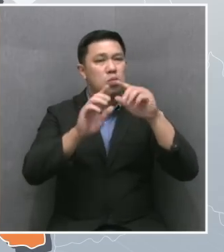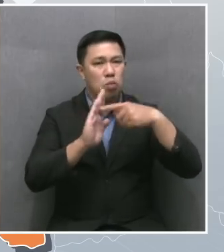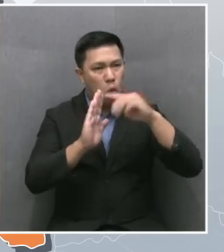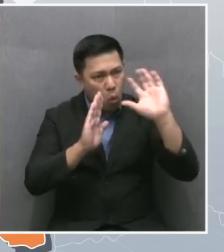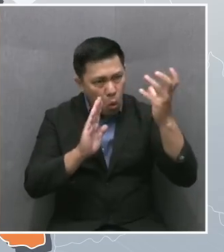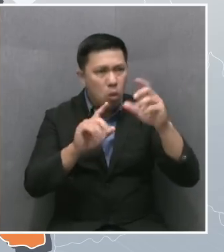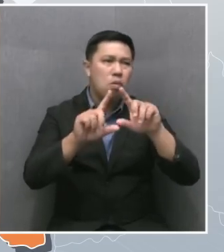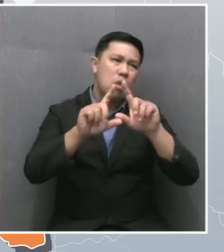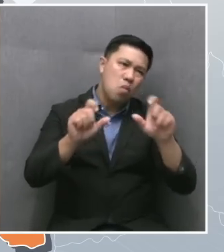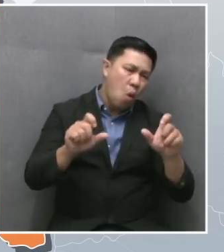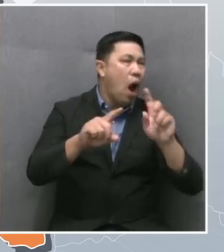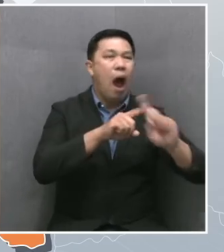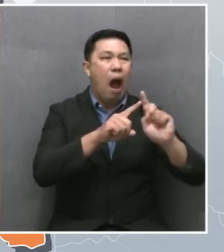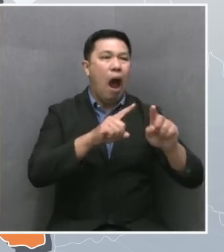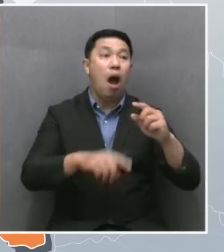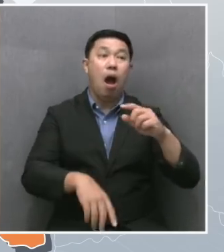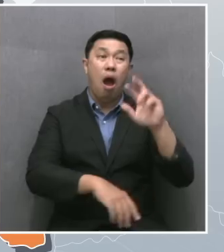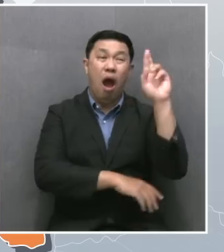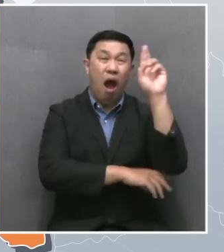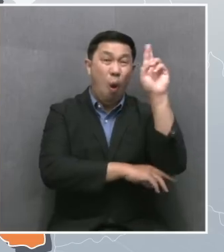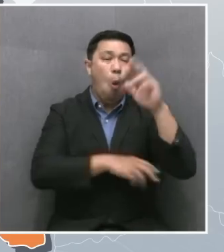กลางวันอุณหภูมิสูงสุด